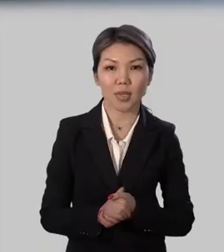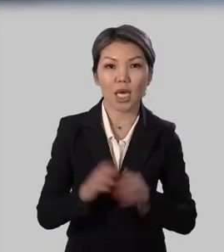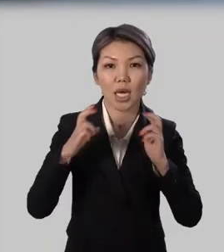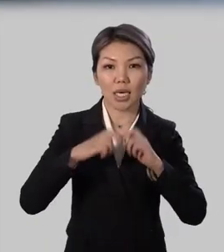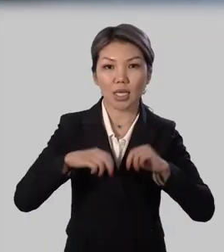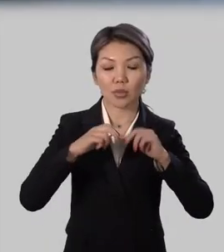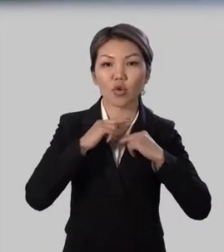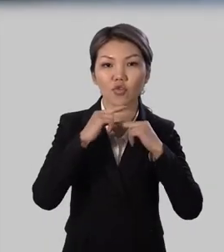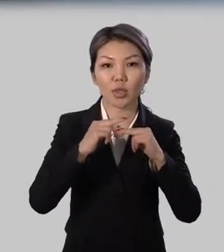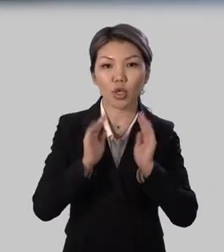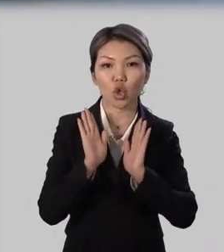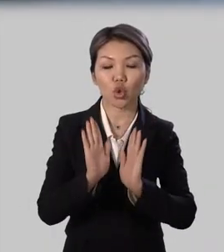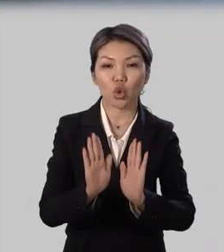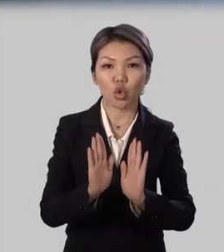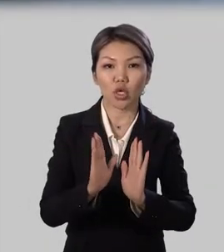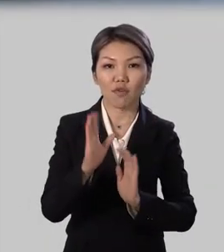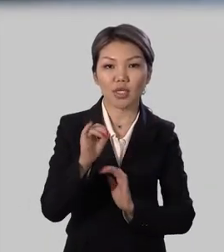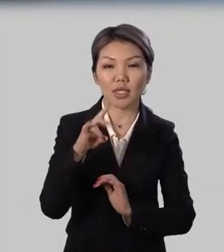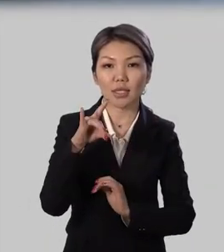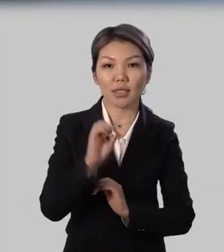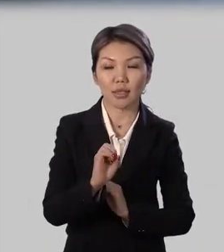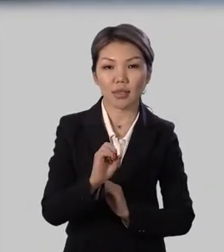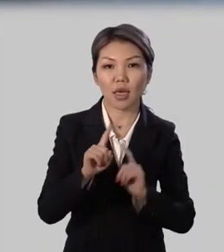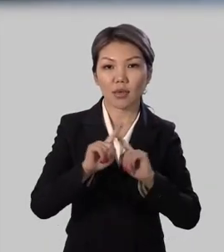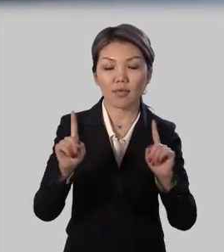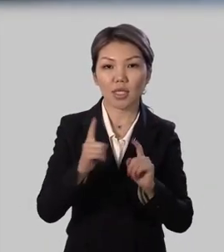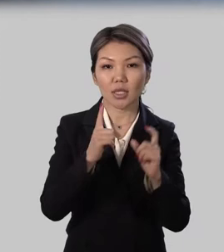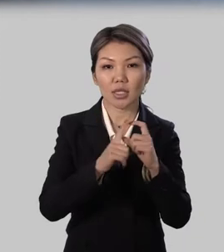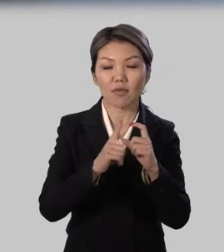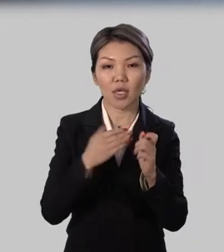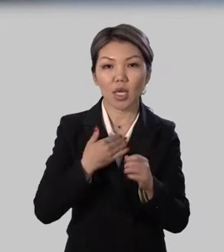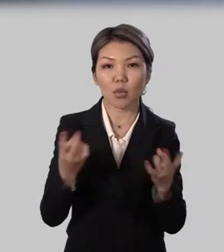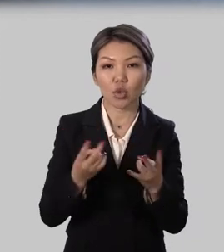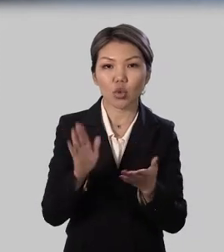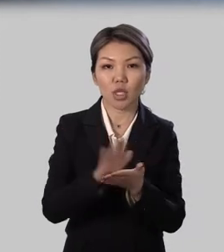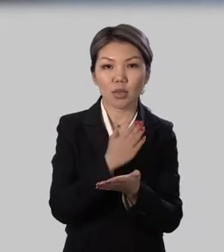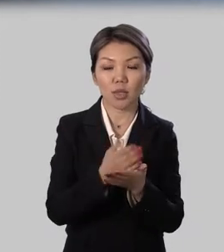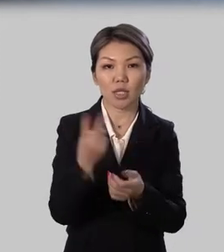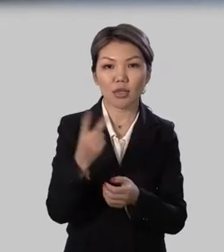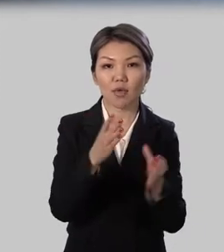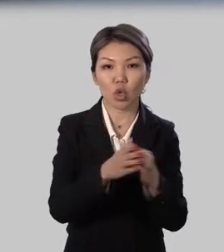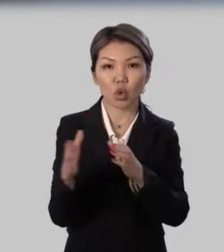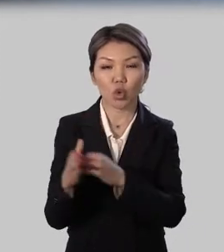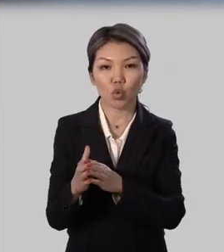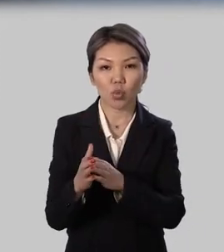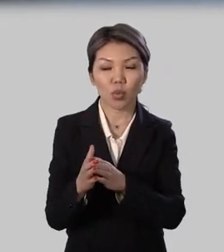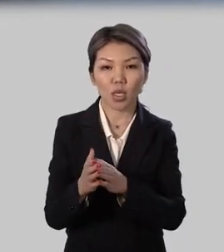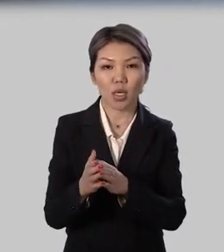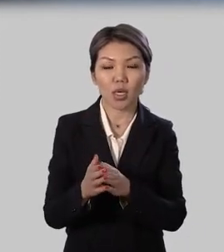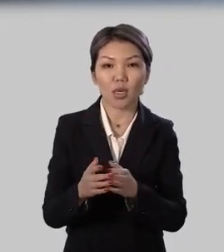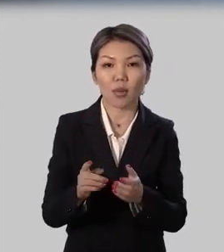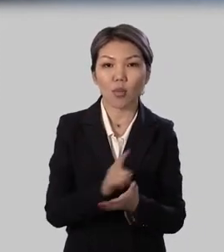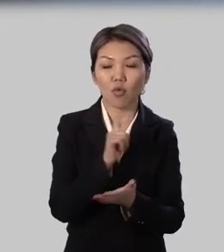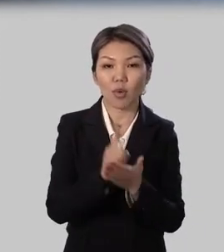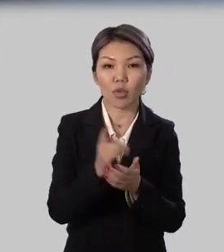рассмотрим внимательно только выделены нам нужно их распределить на две группы согласны вопросам